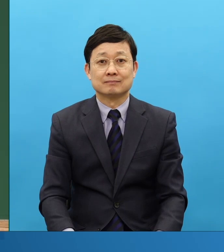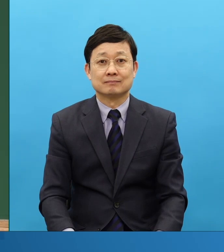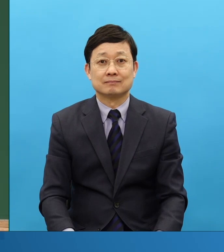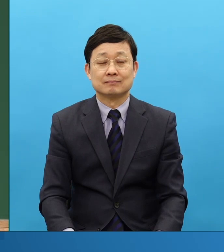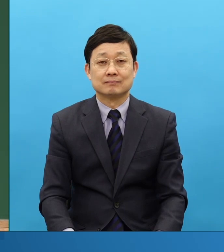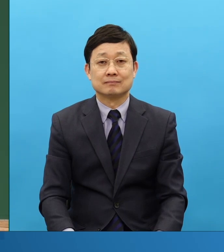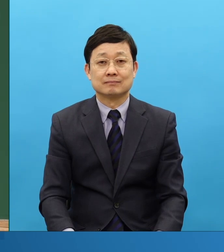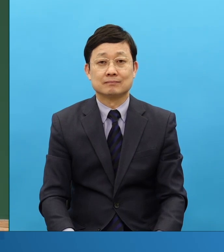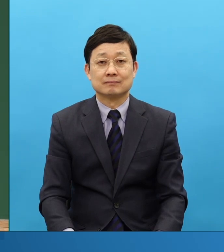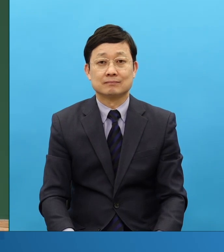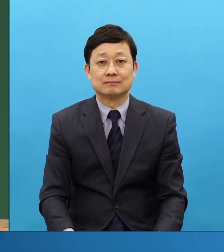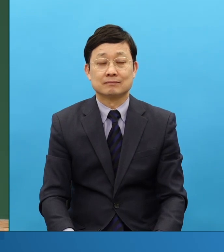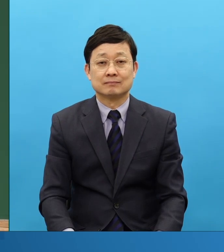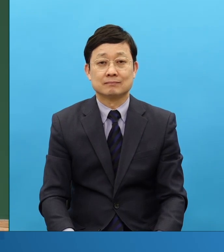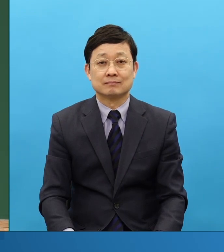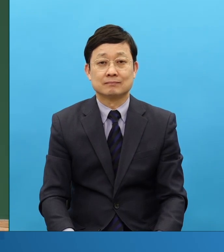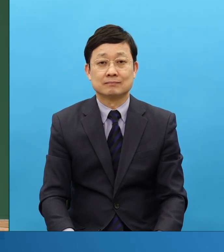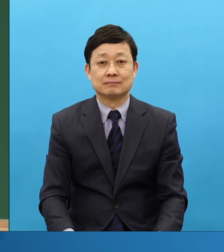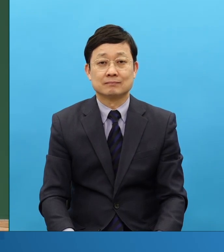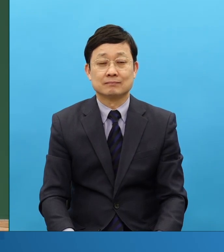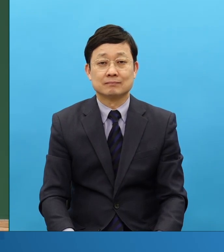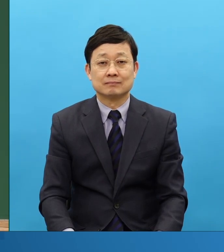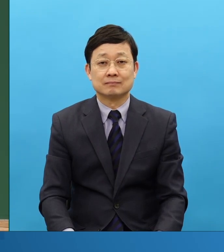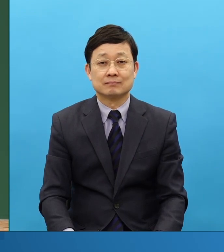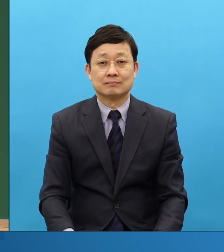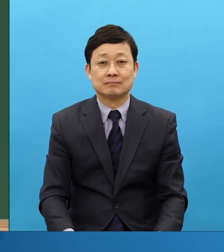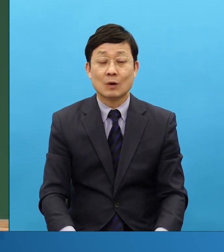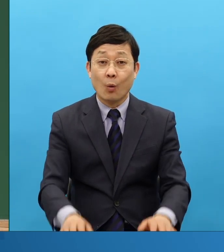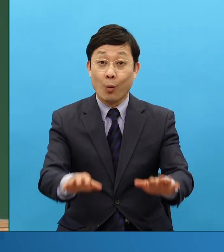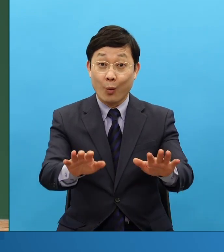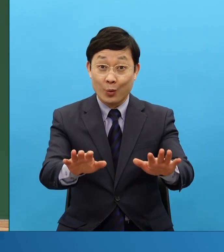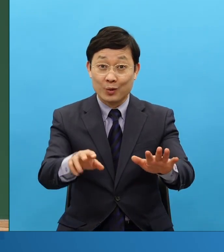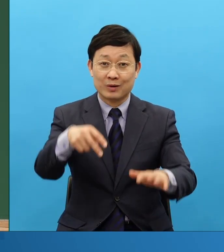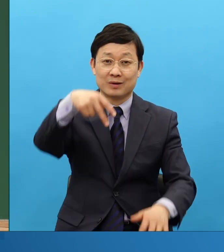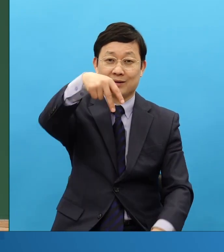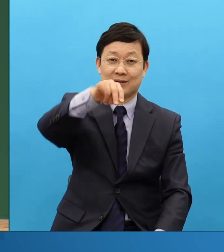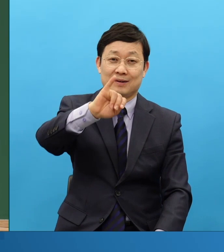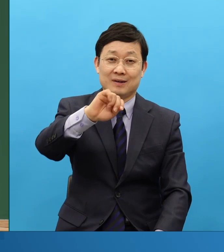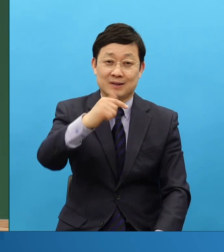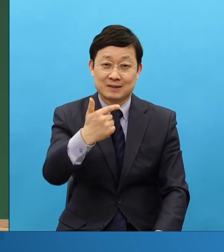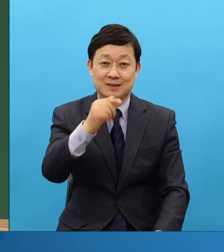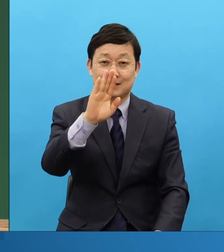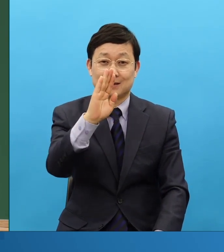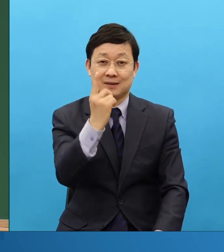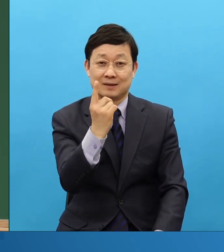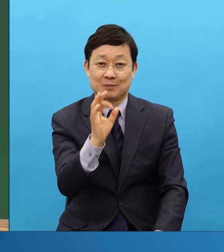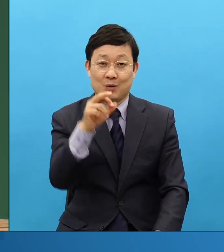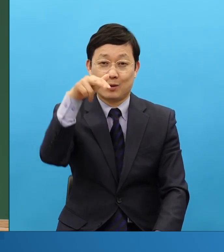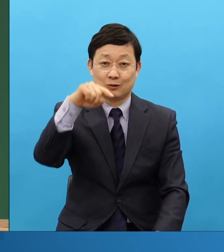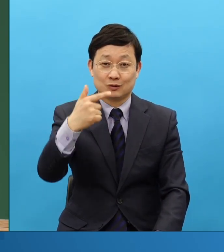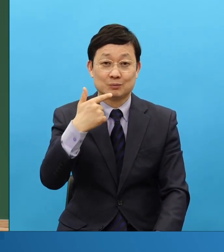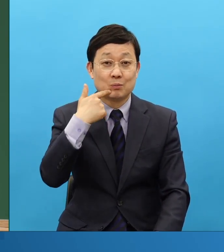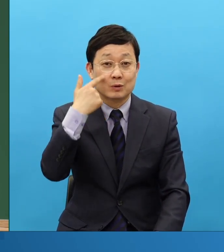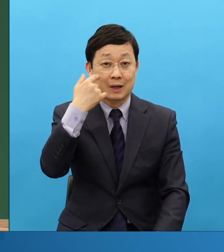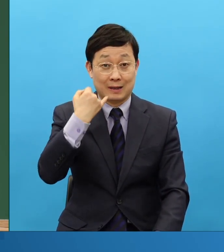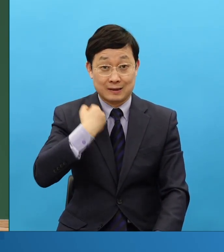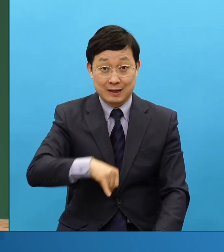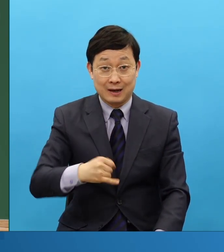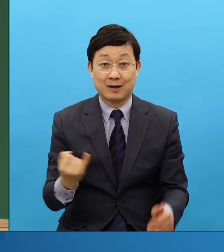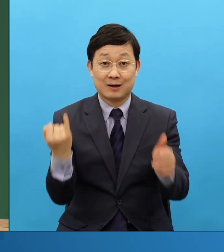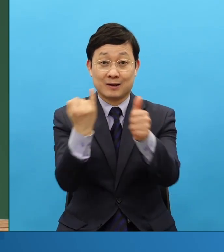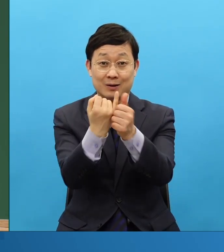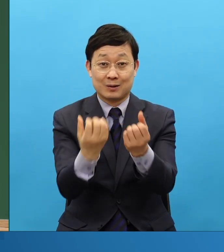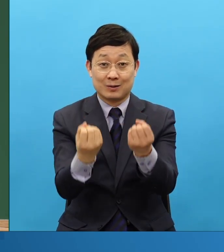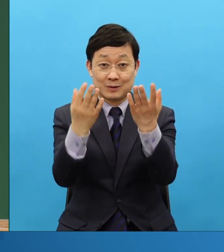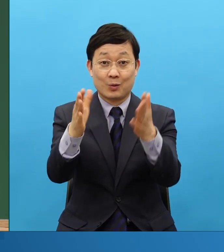신봉주 목사님 딸 결혼하는데 내 설교 제목이 이 주는 메시지가요. 237의 망대를 만들어라며 해서. And so the